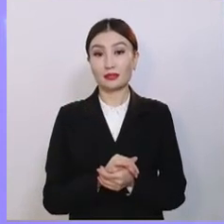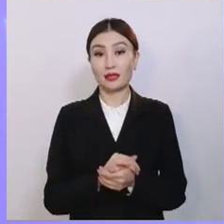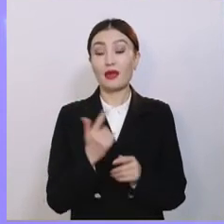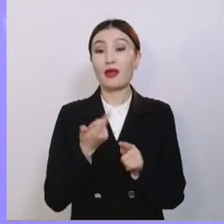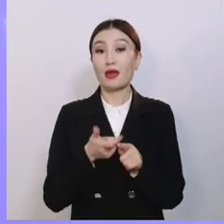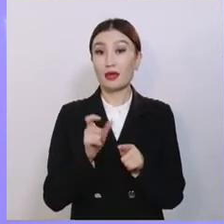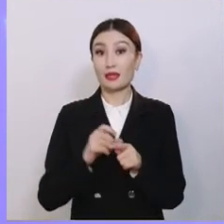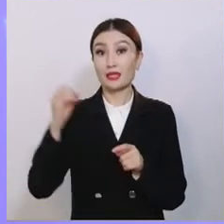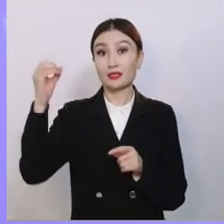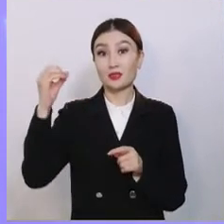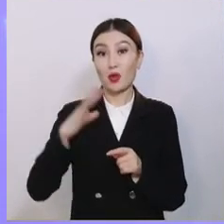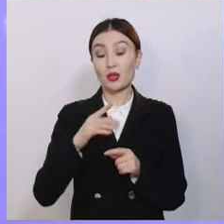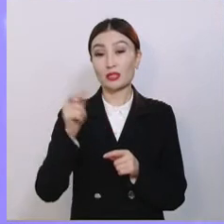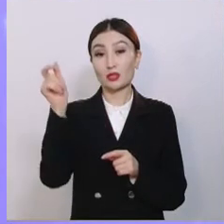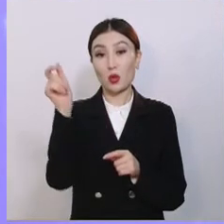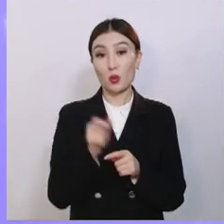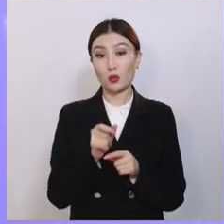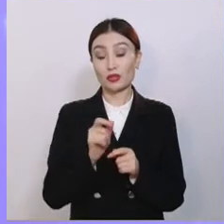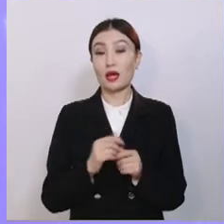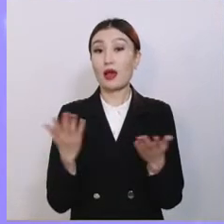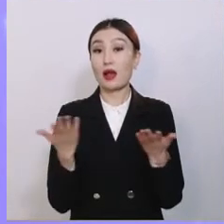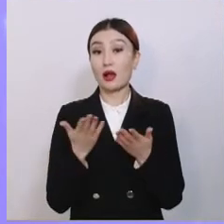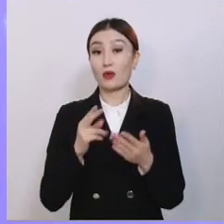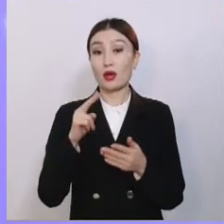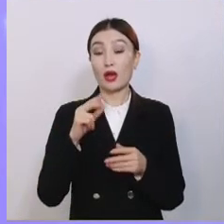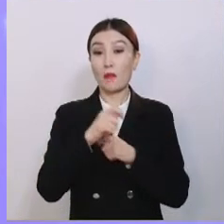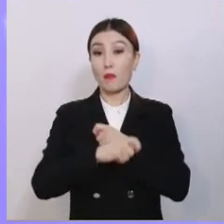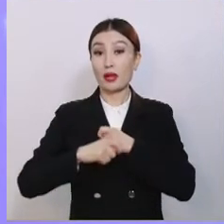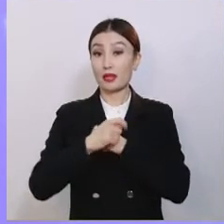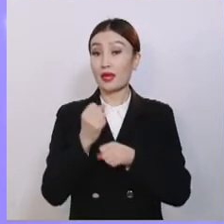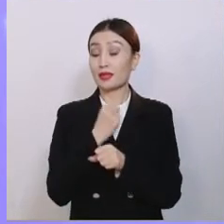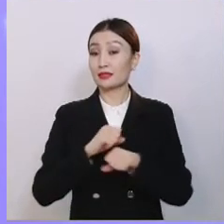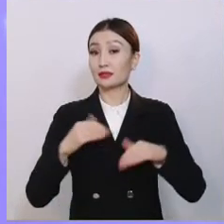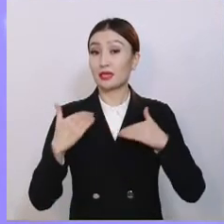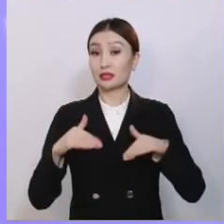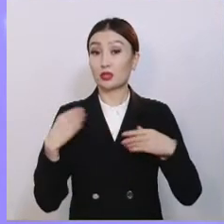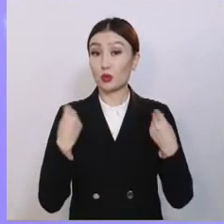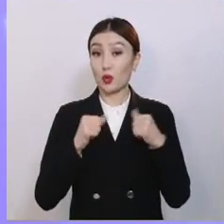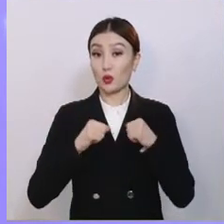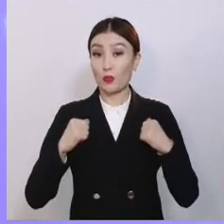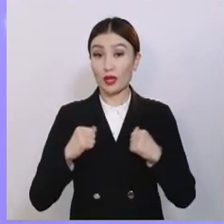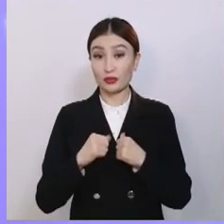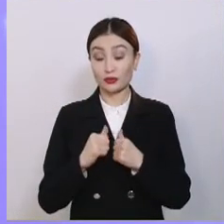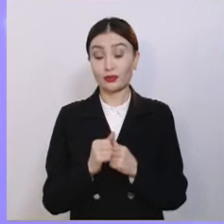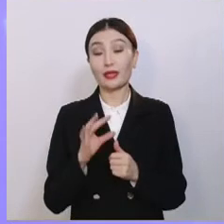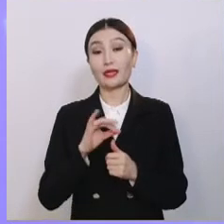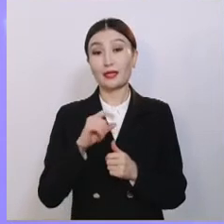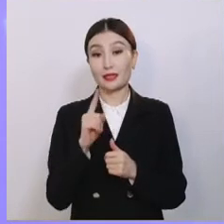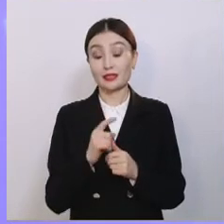Это солнечный луч. Из какого полотна нельзя сшить рубашку?